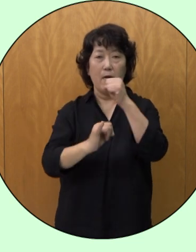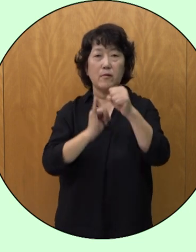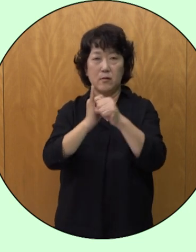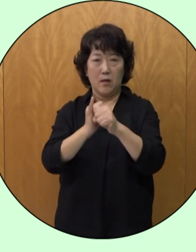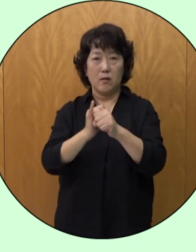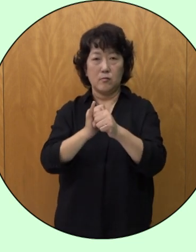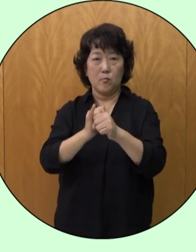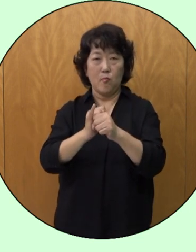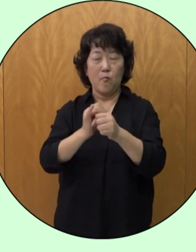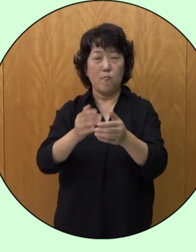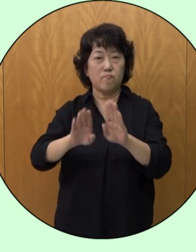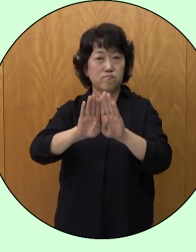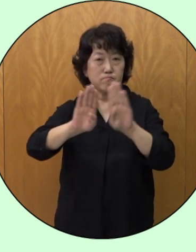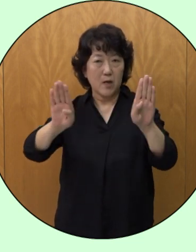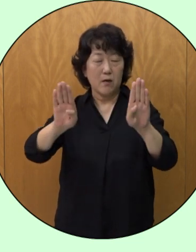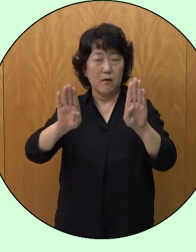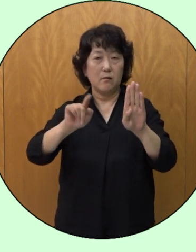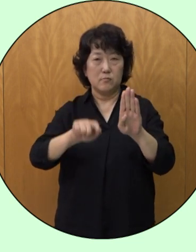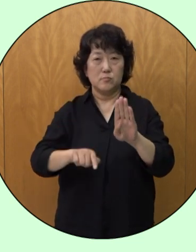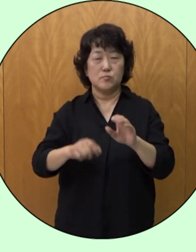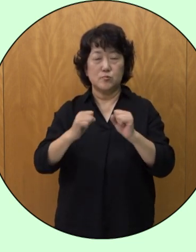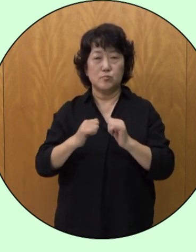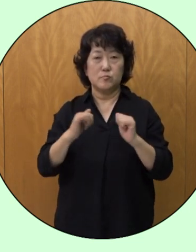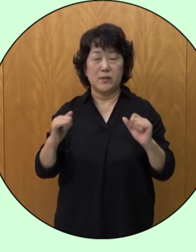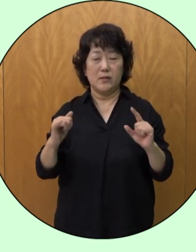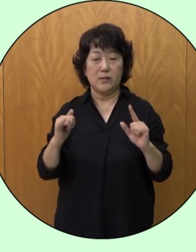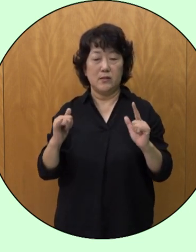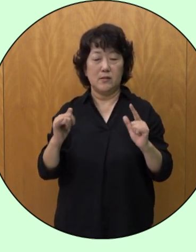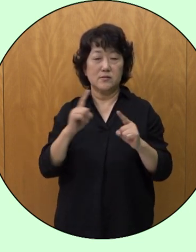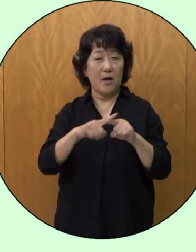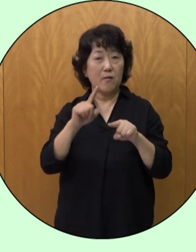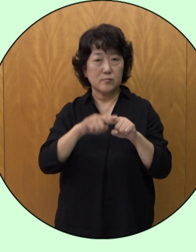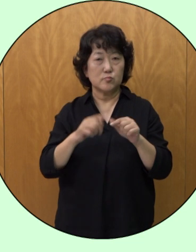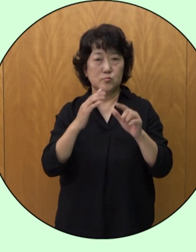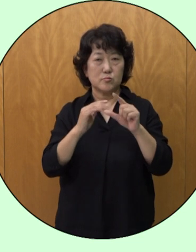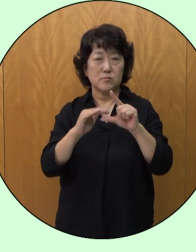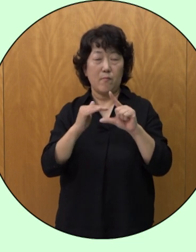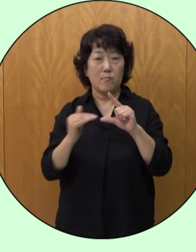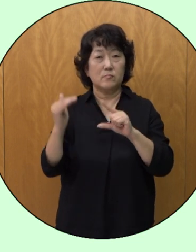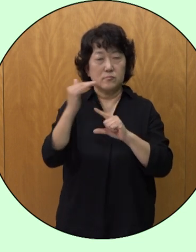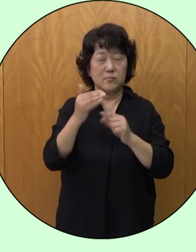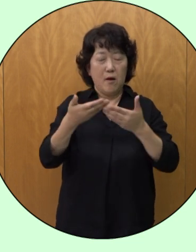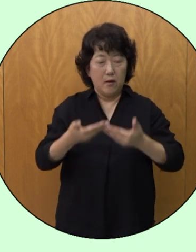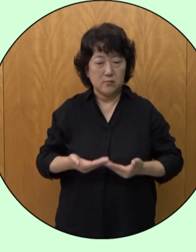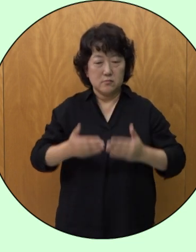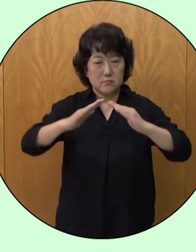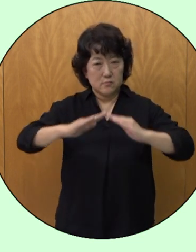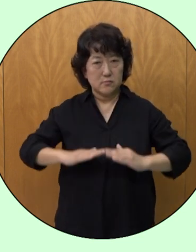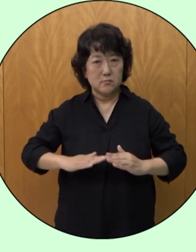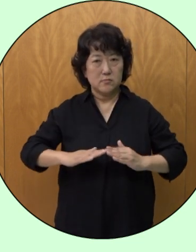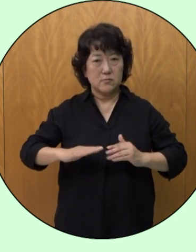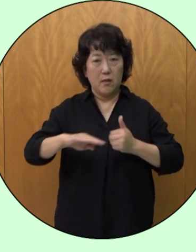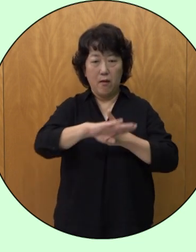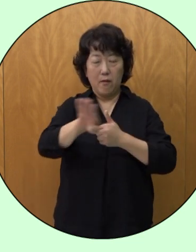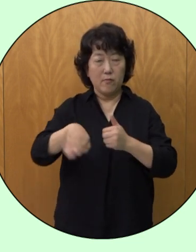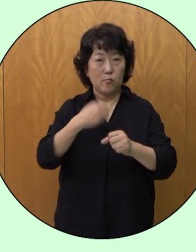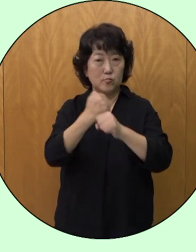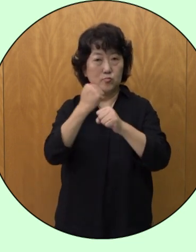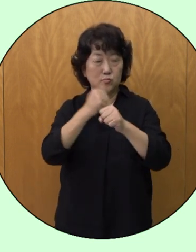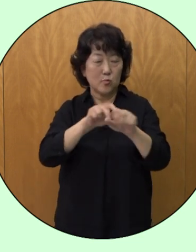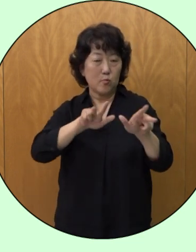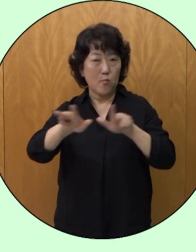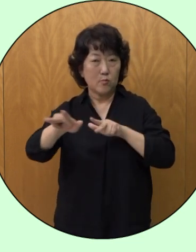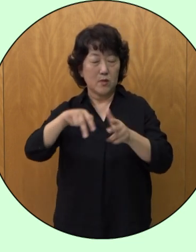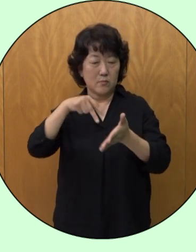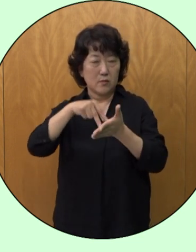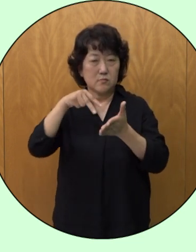通事業は、住民サービスの向上並びに、安心安全な環境づくりを推進する行政の立場からも、